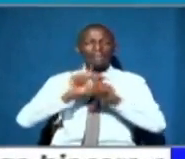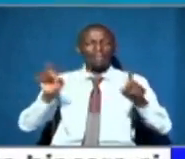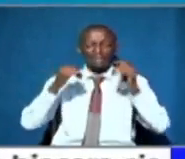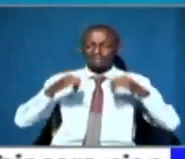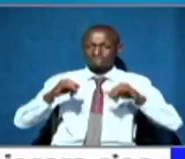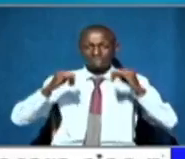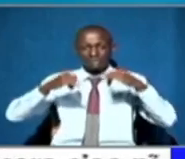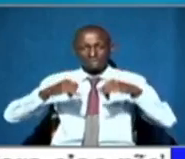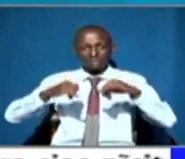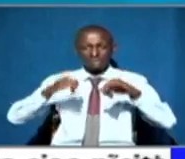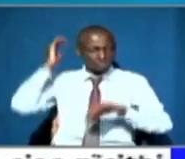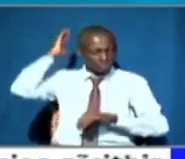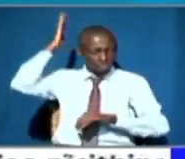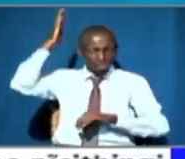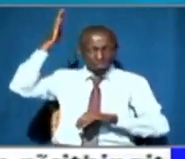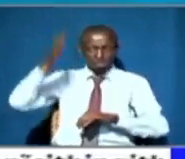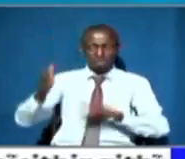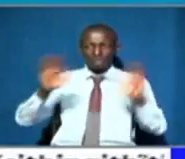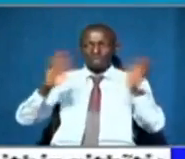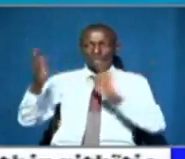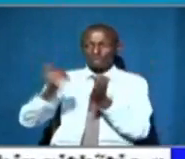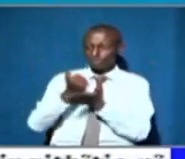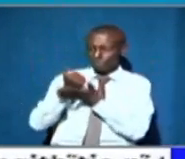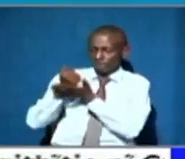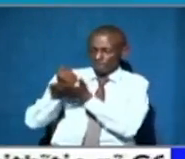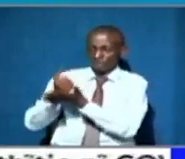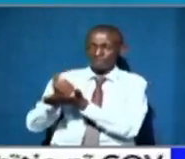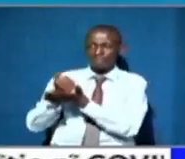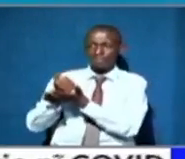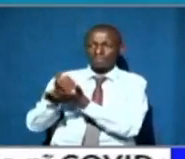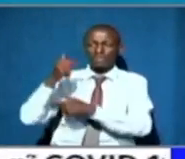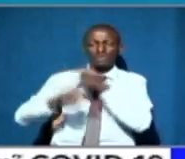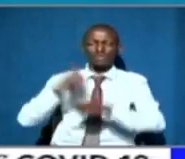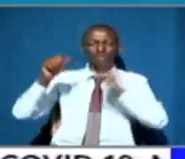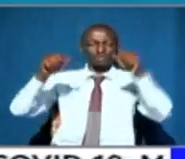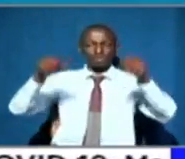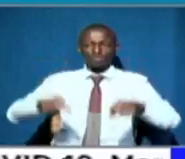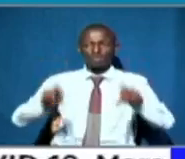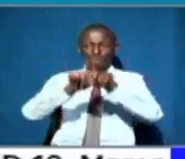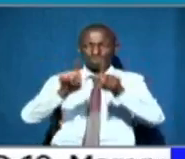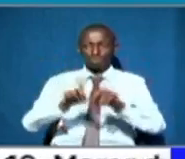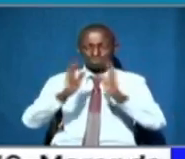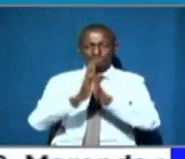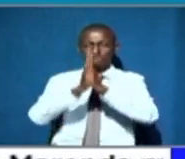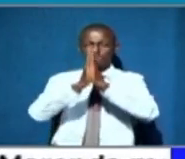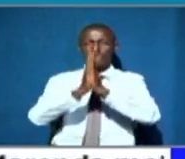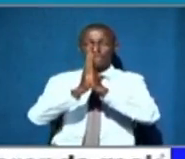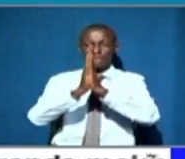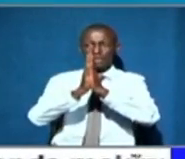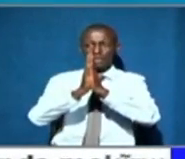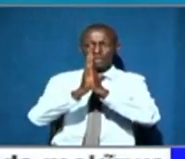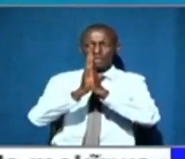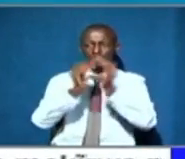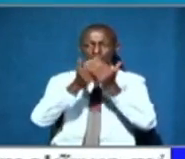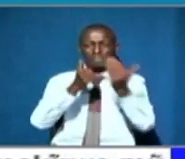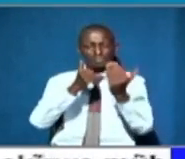ogehota means yodhi ogehota kumutethi ori ogeteithia ni ukuthina bere na mahoya maria warutaga taruta kuthoma